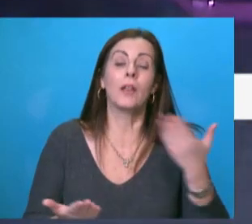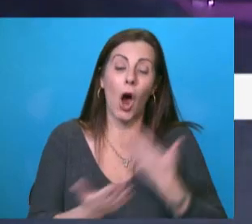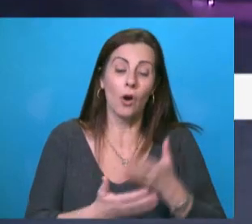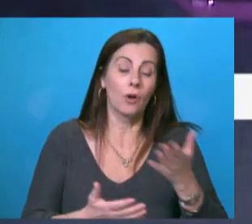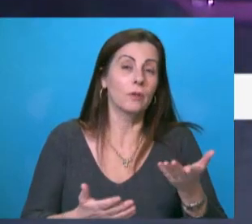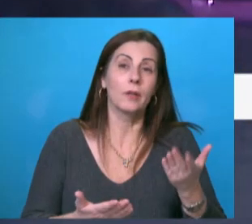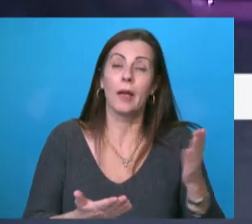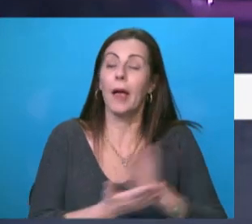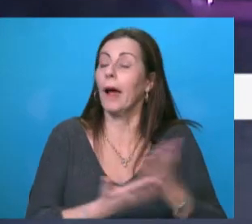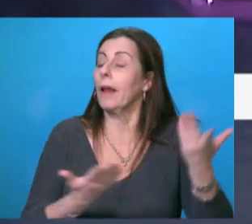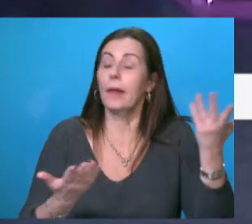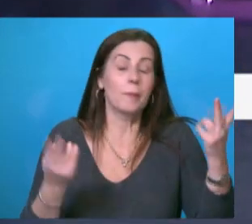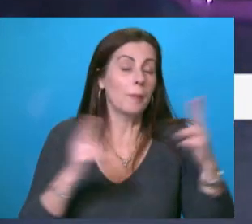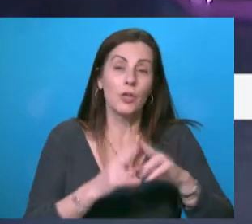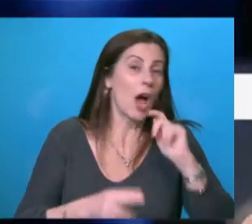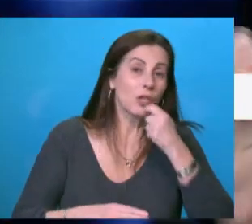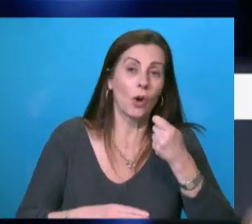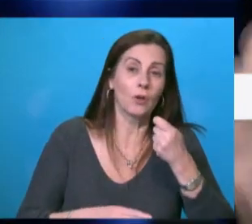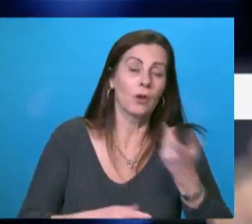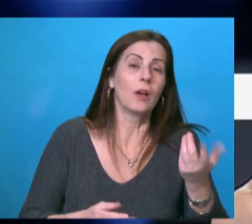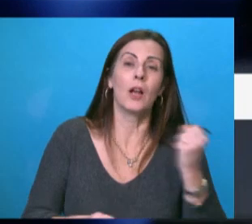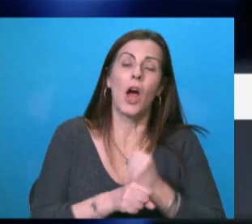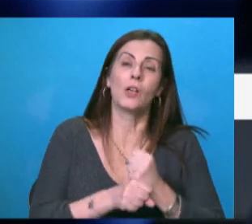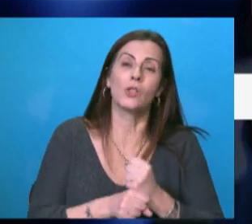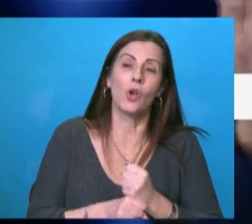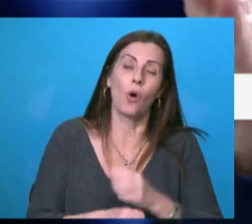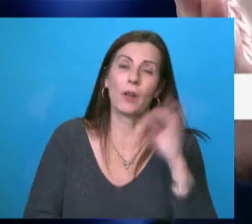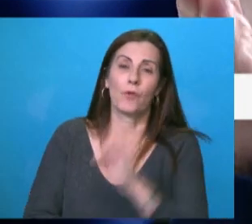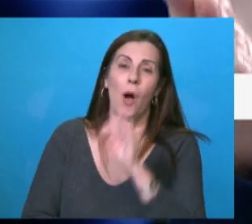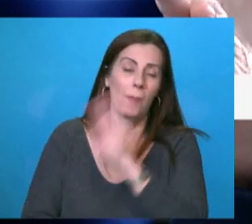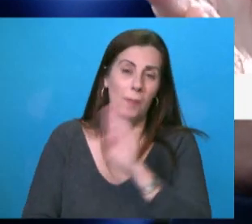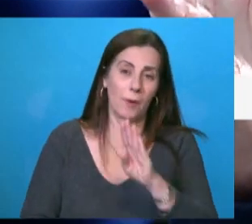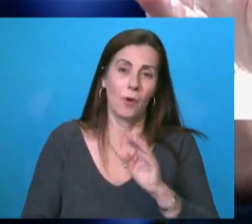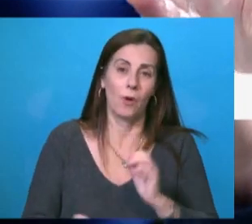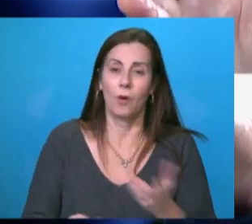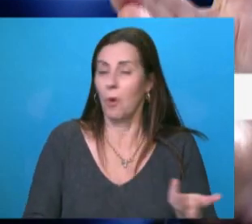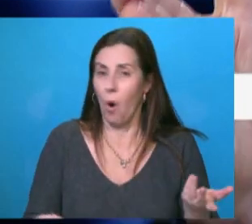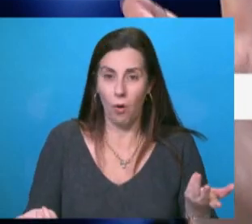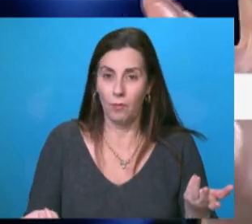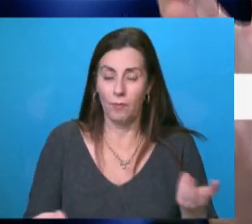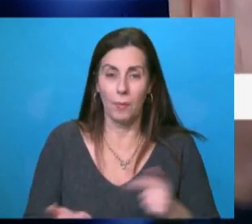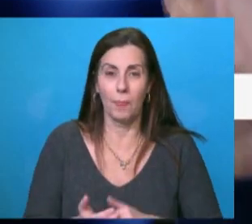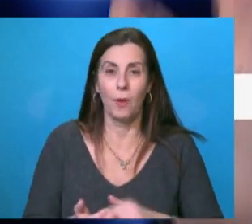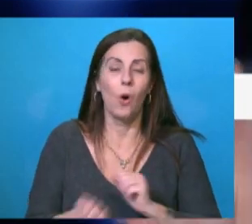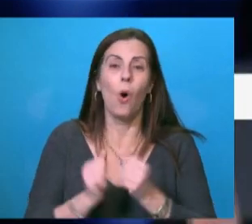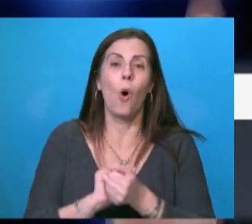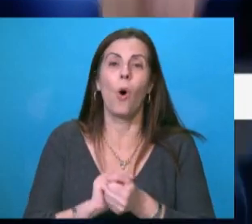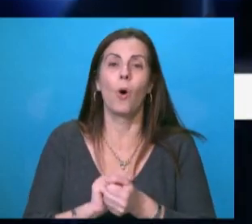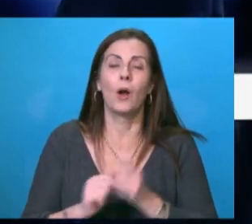או באיזה פגישה סודית לחסל ראש ממשלה או לגרום, איך טוען ראש הממשלה? לגרום